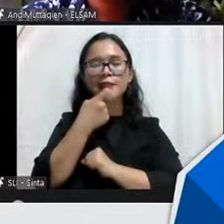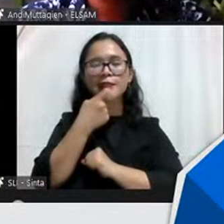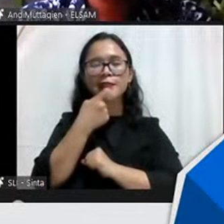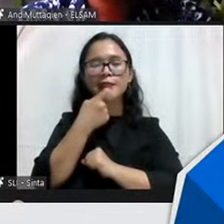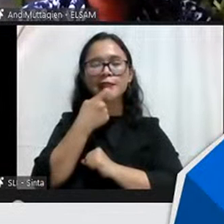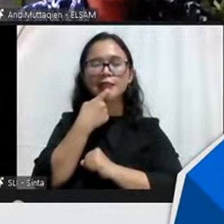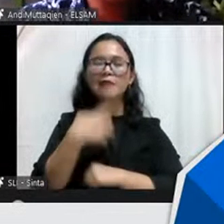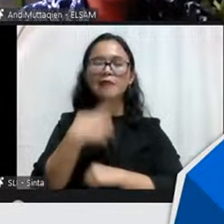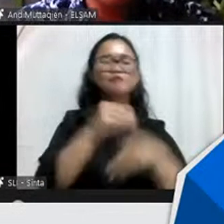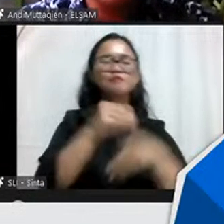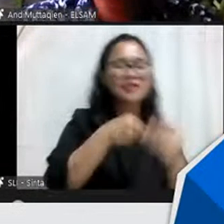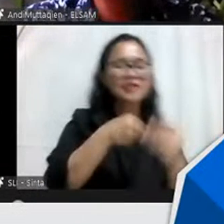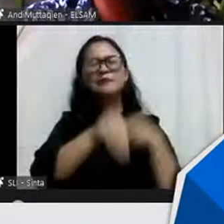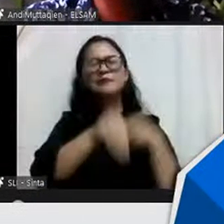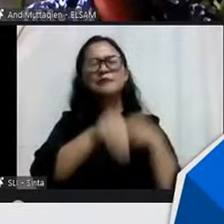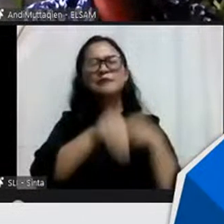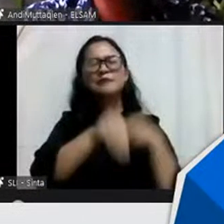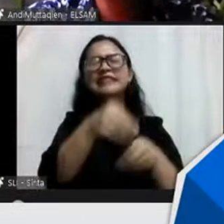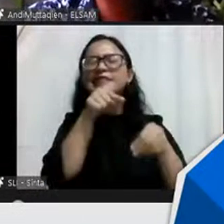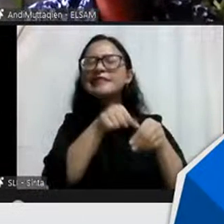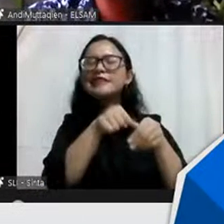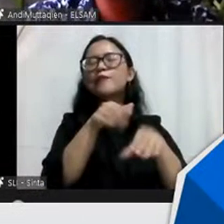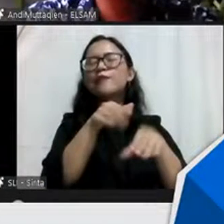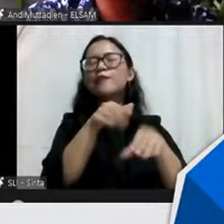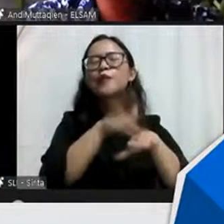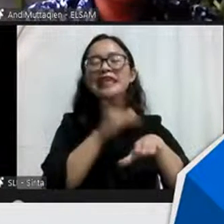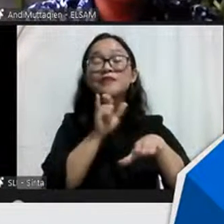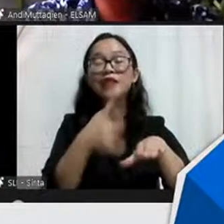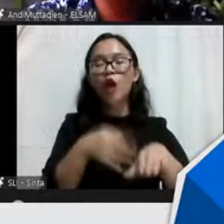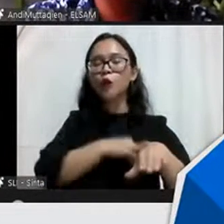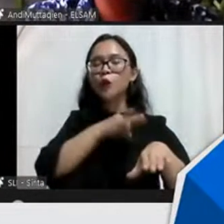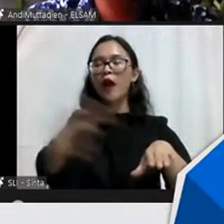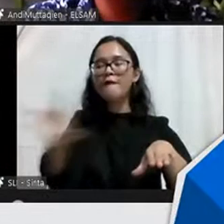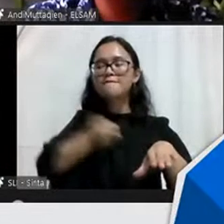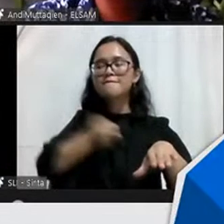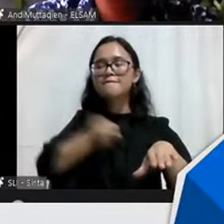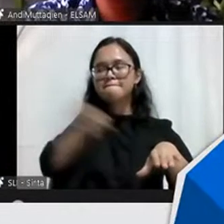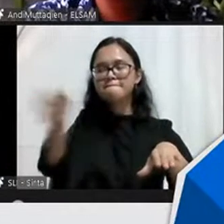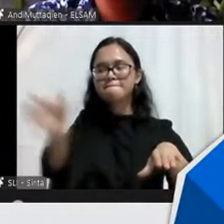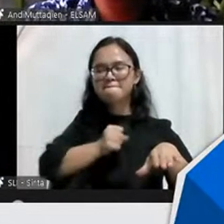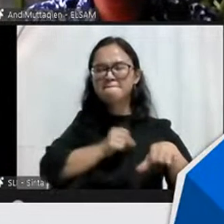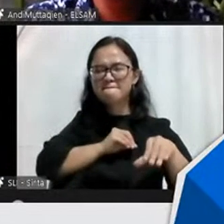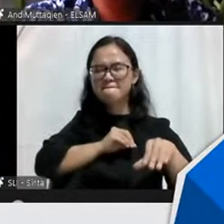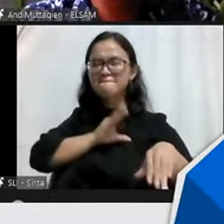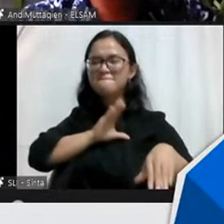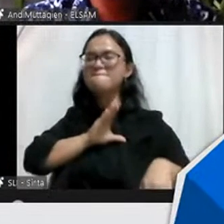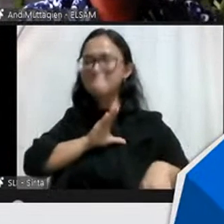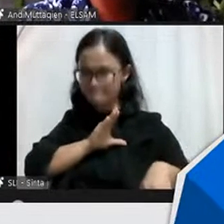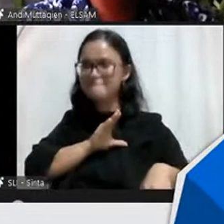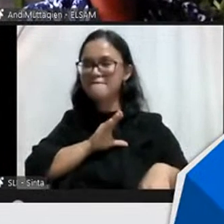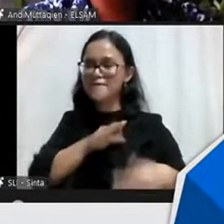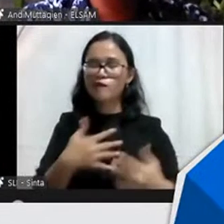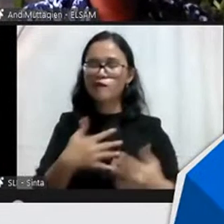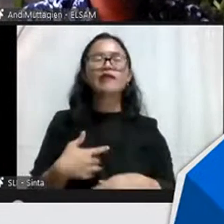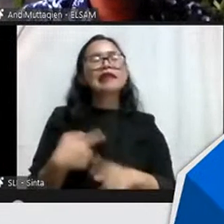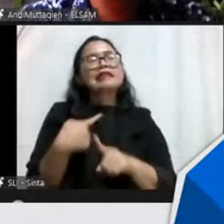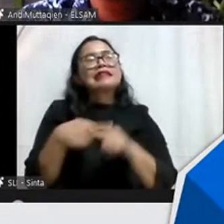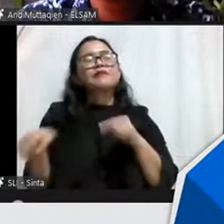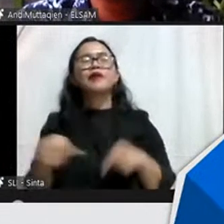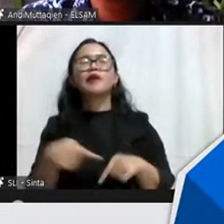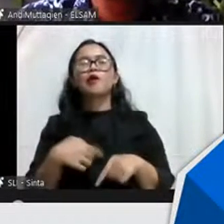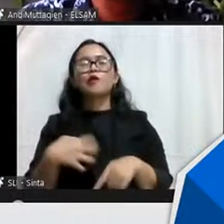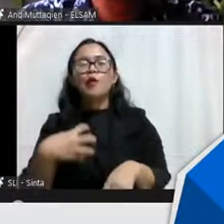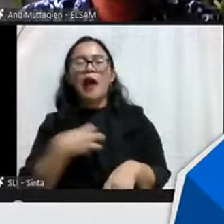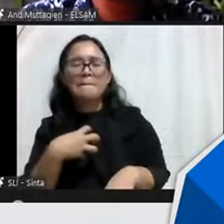seper yang kita tahu n alaminya Itu kan untuk meraih keuntungan sebanyak-banyaknya proteksi lingkungan dan penghormatan HAM dan isu-isu